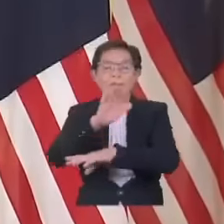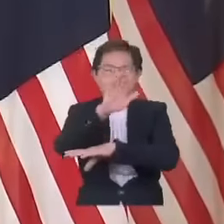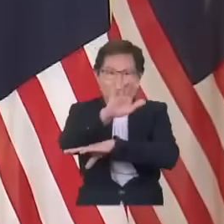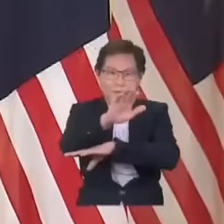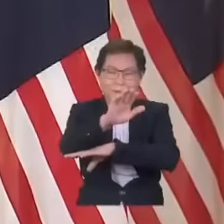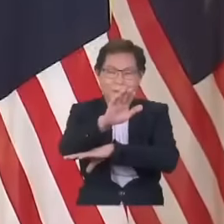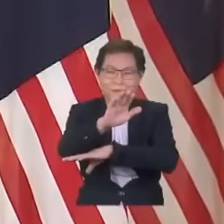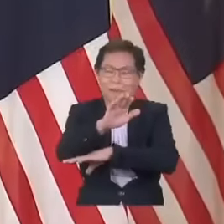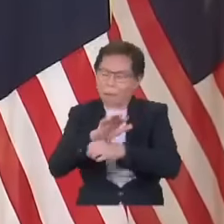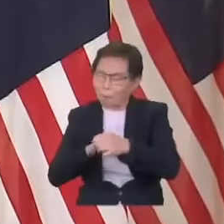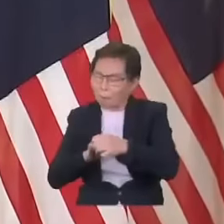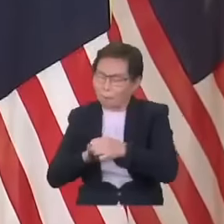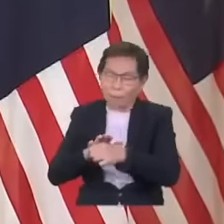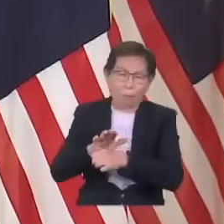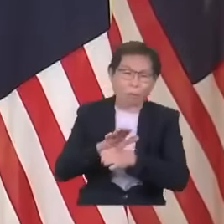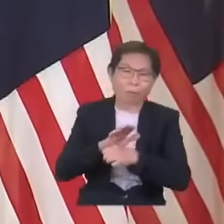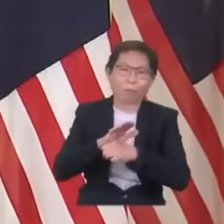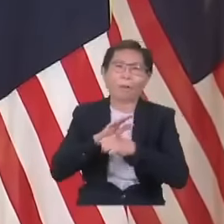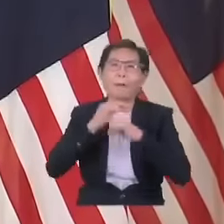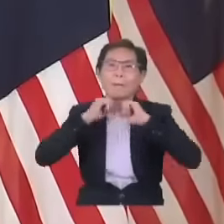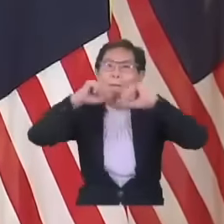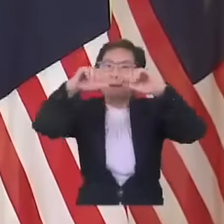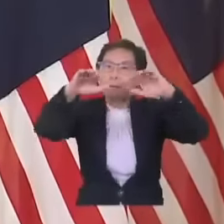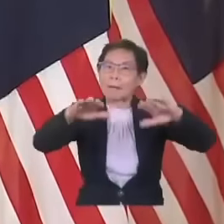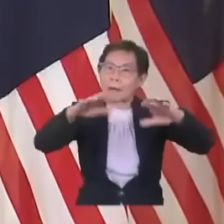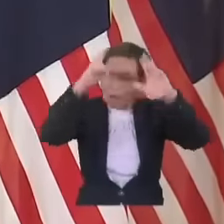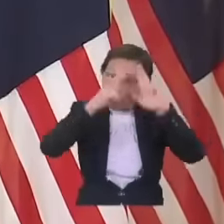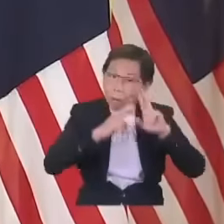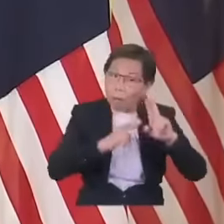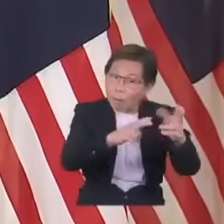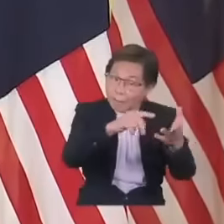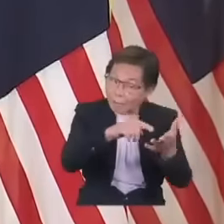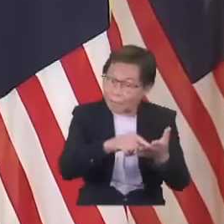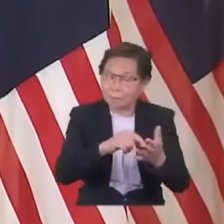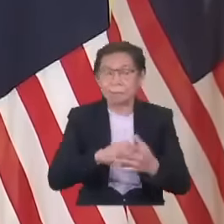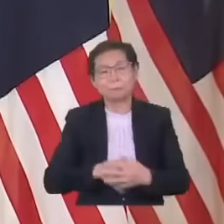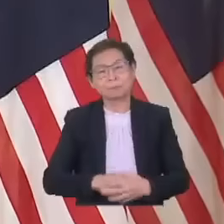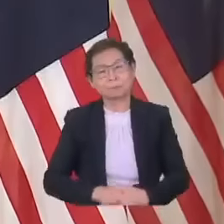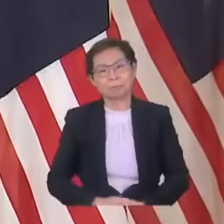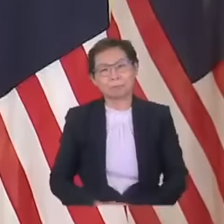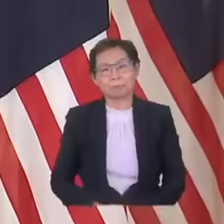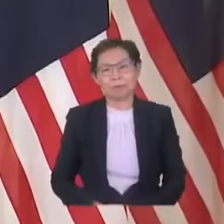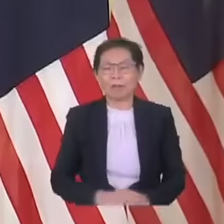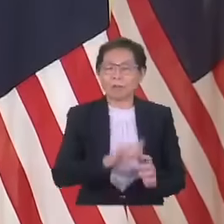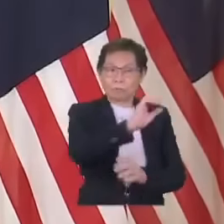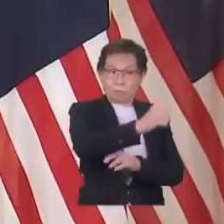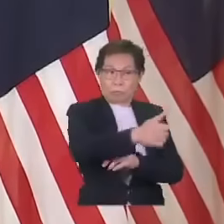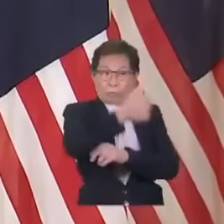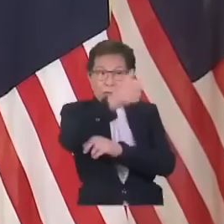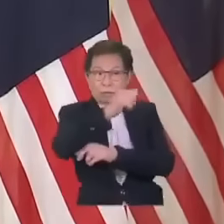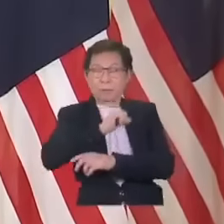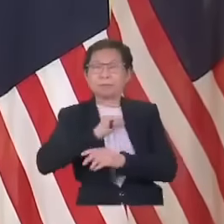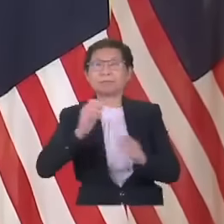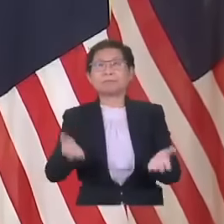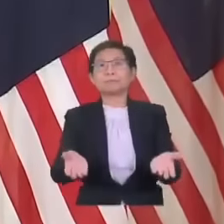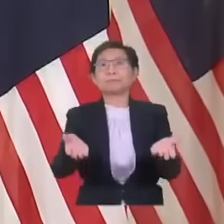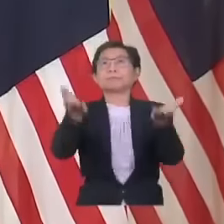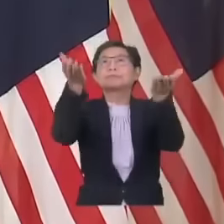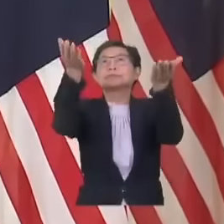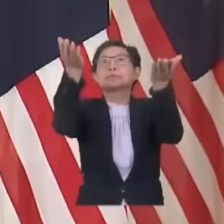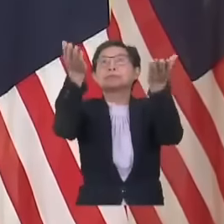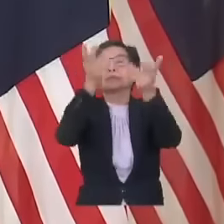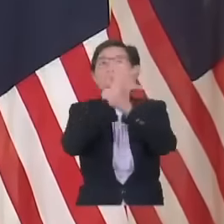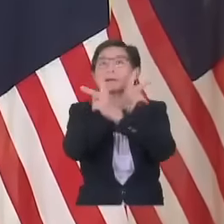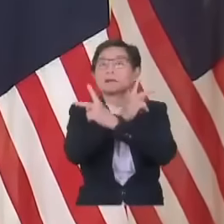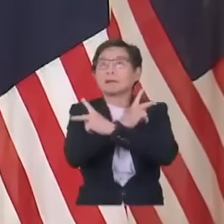petang yang penuh barakah ini terlebih dahulu Izinkan saya menjunjung kasih